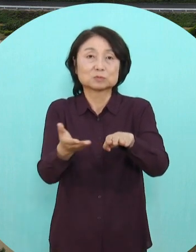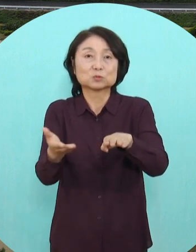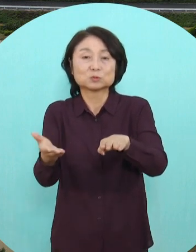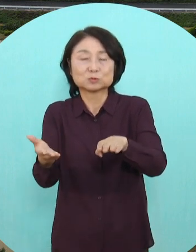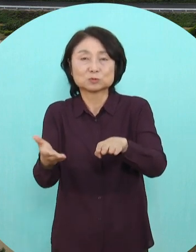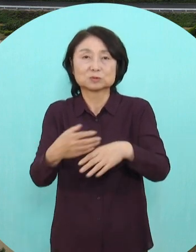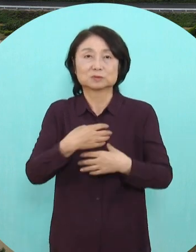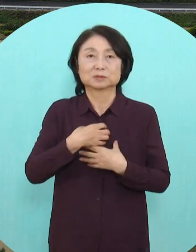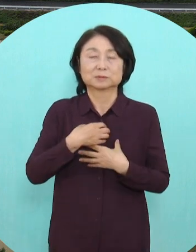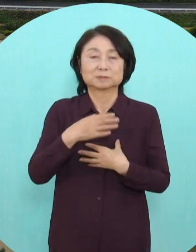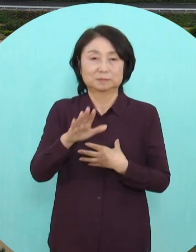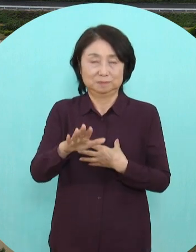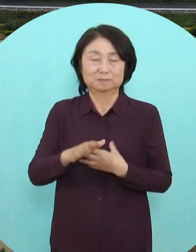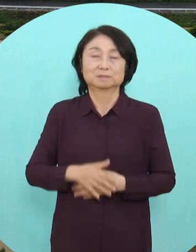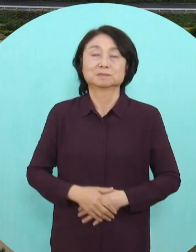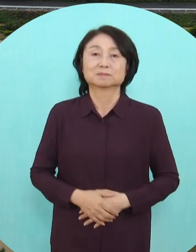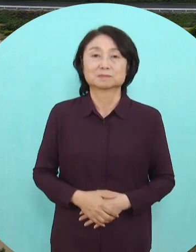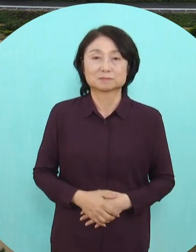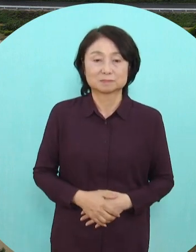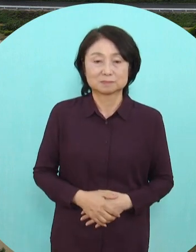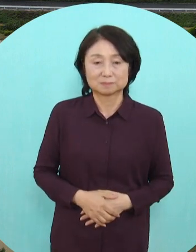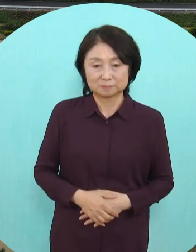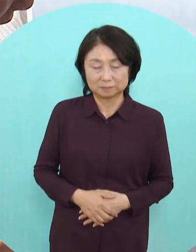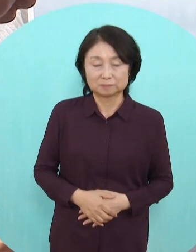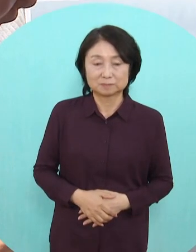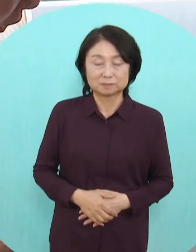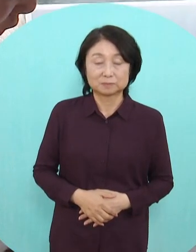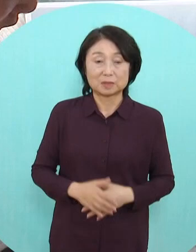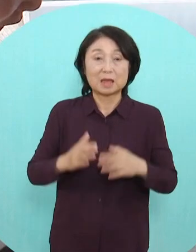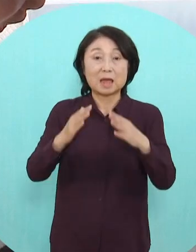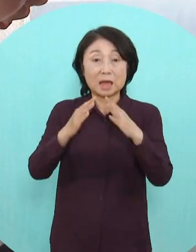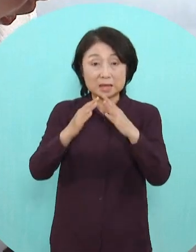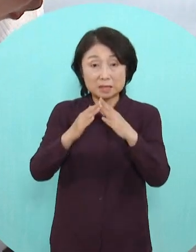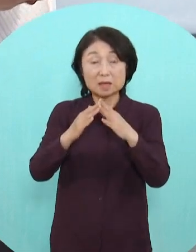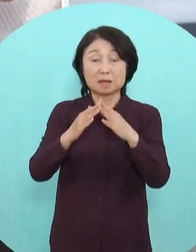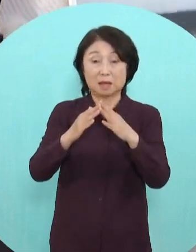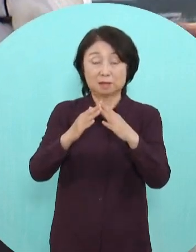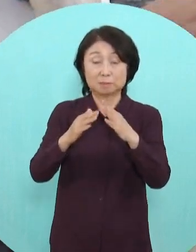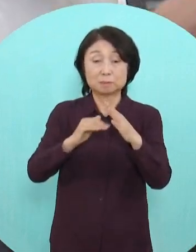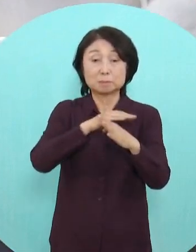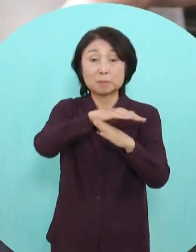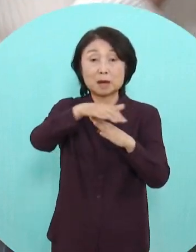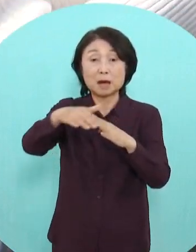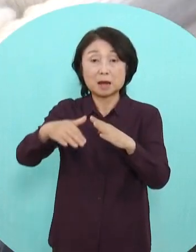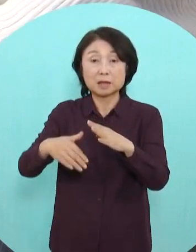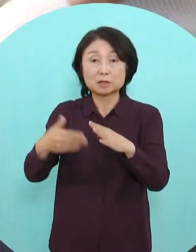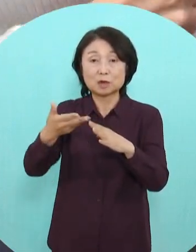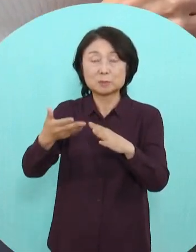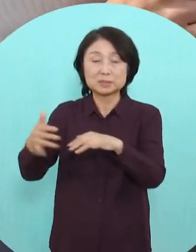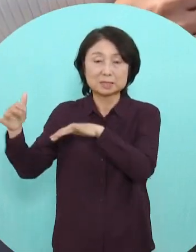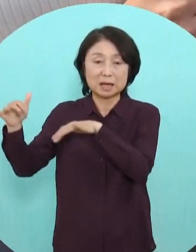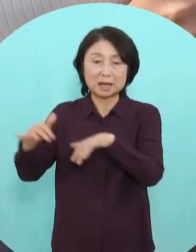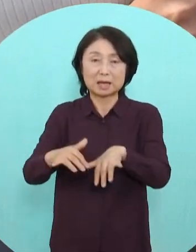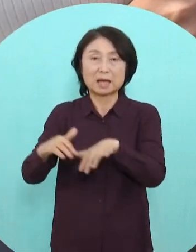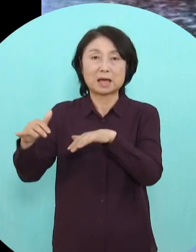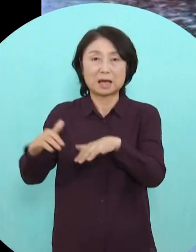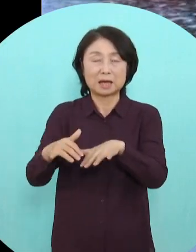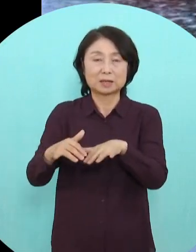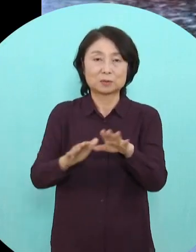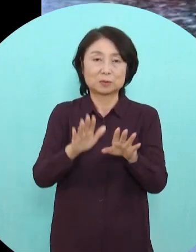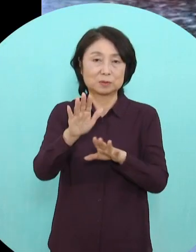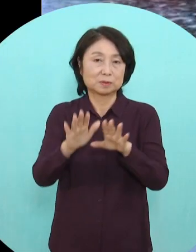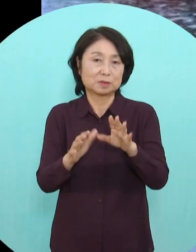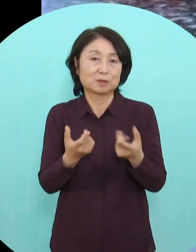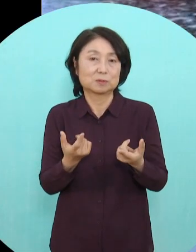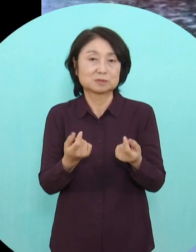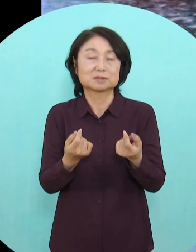そうなくらいの、はい、水位でしたね。 でそして家があるところの周りにも水が、うんうん、入り